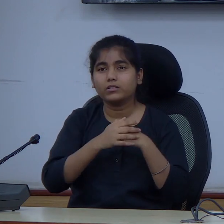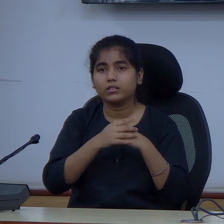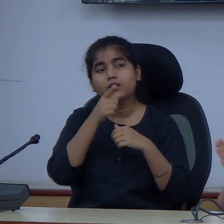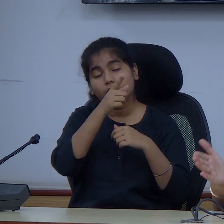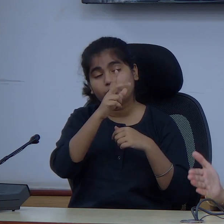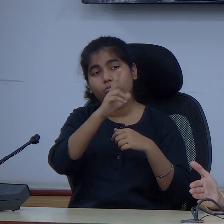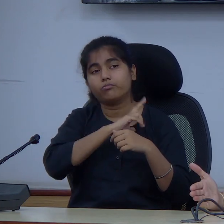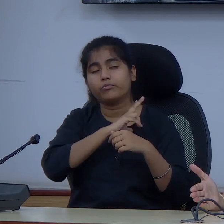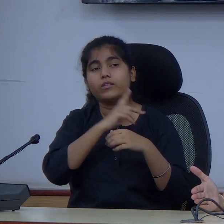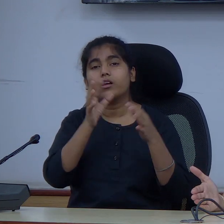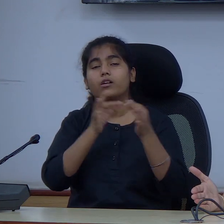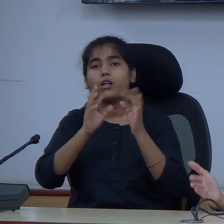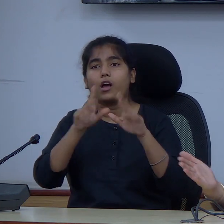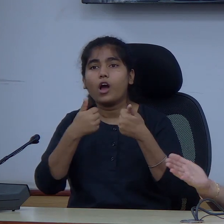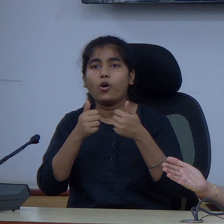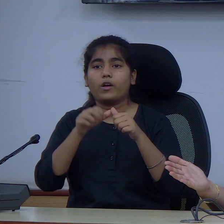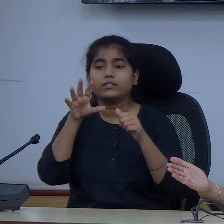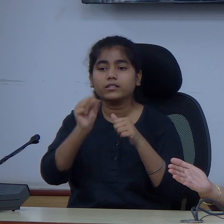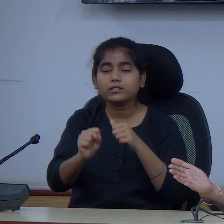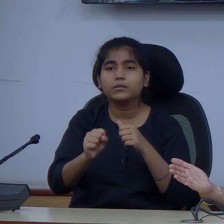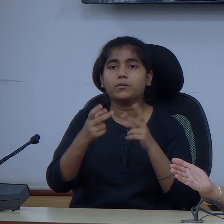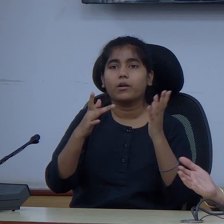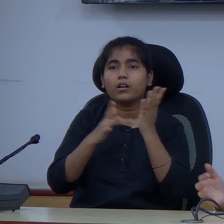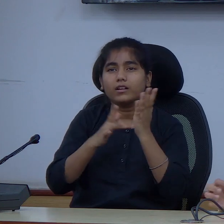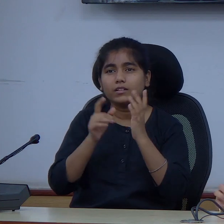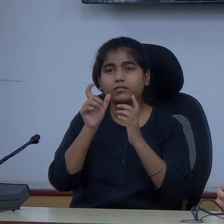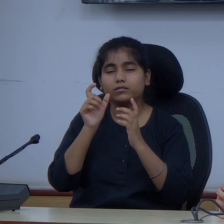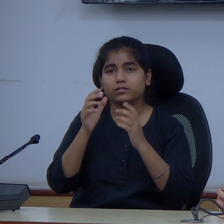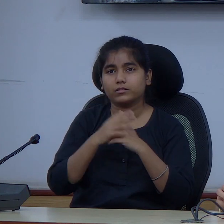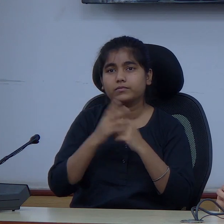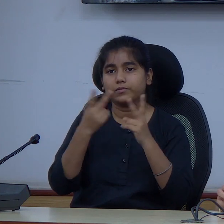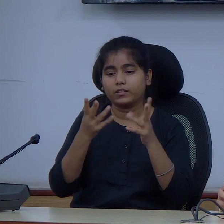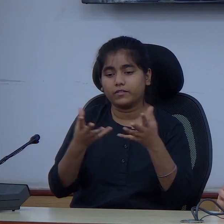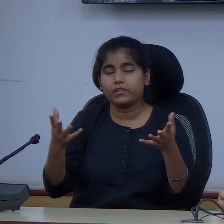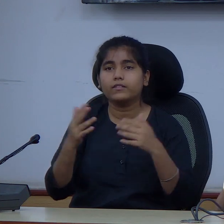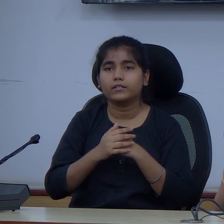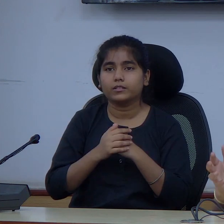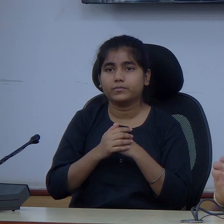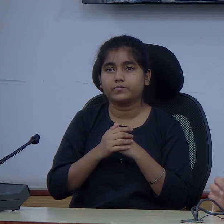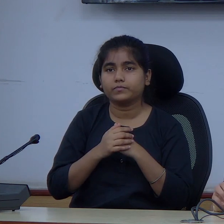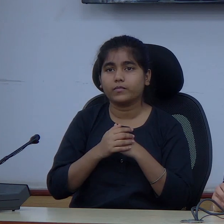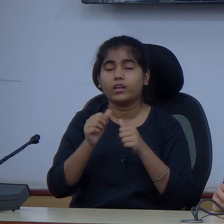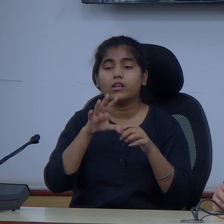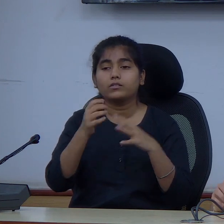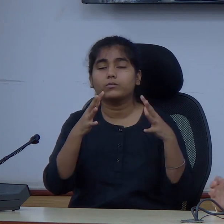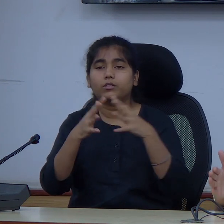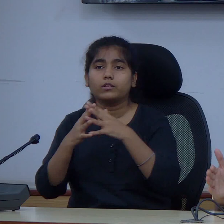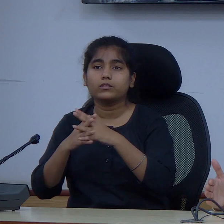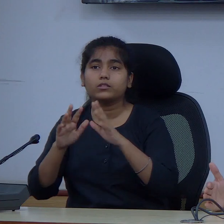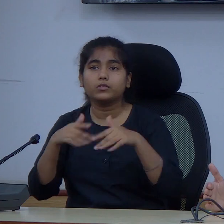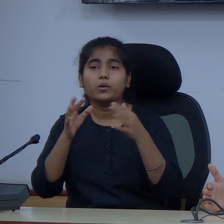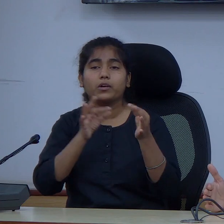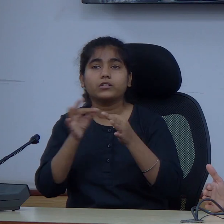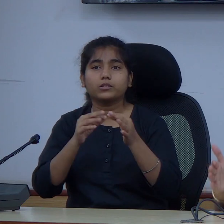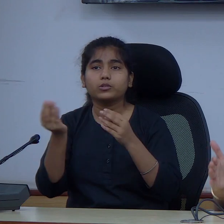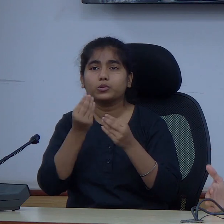को बोलती है कि आप ही बताएं कि ये एक्सेसिबल डिवाइसेस हैं, क्योंकि हर चीज़ आजकल ऑनलाइन एजुकेशन से हो रही है, एक्सेसिबल वेबसाइट से हो रही है।